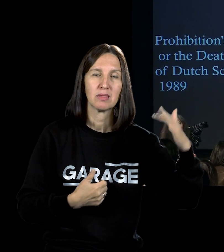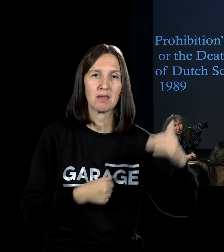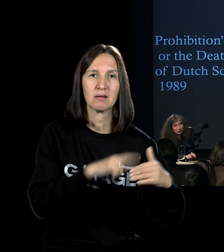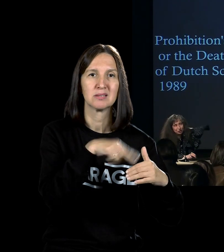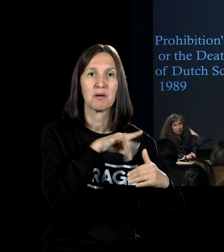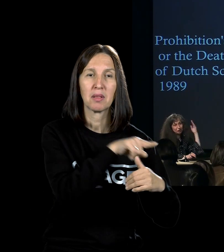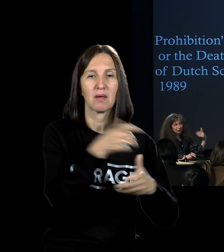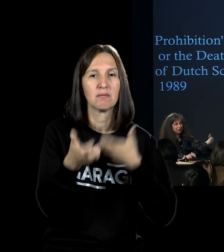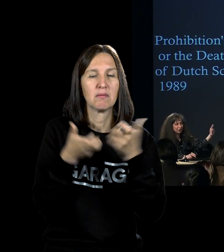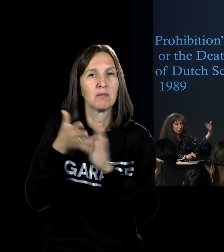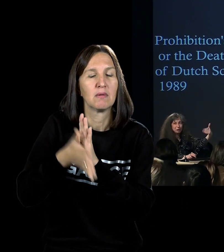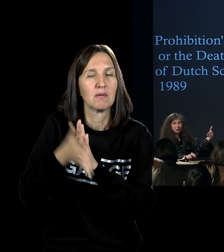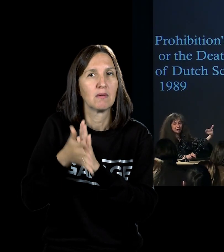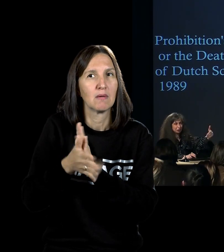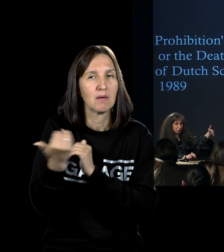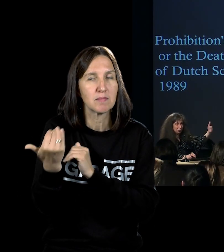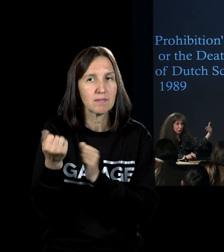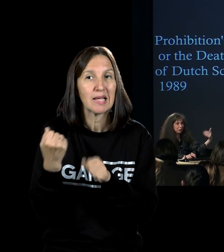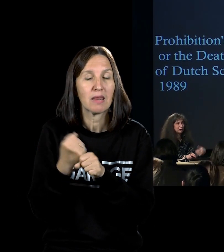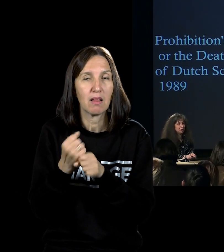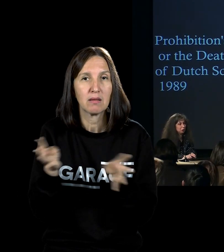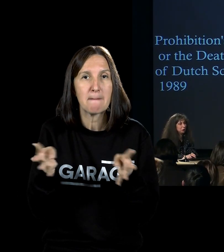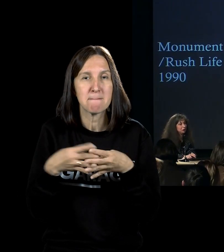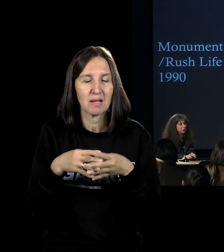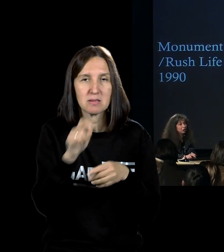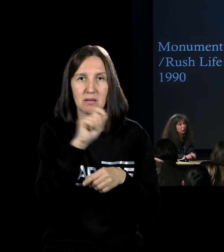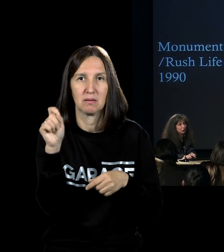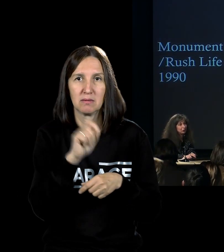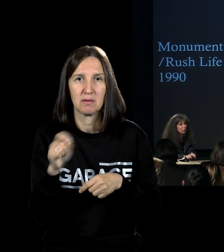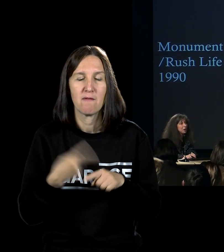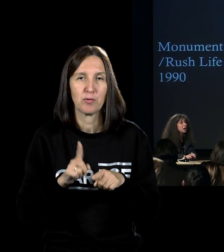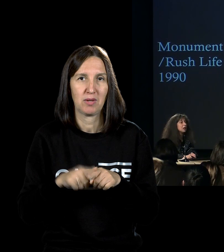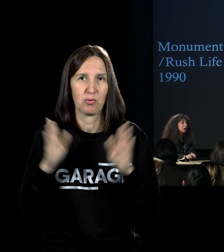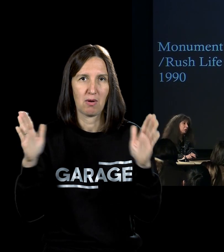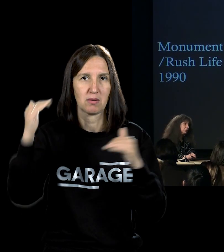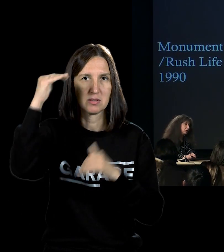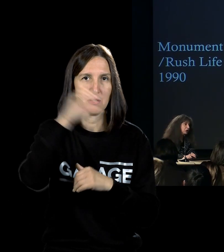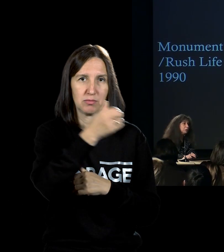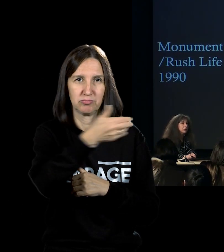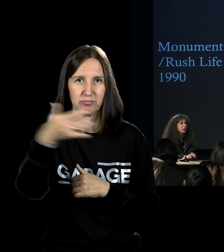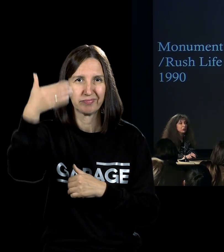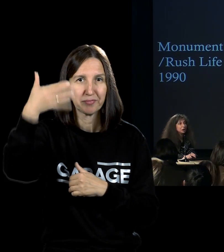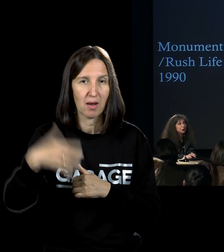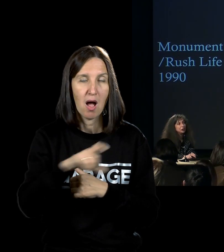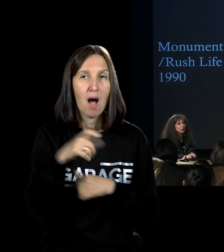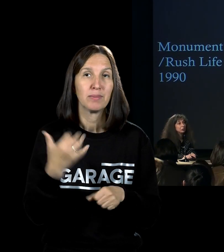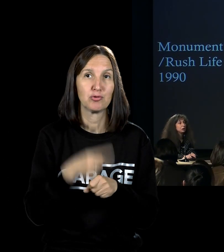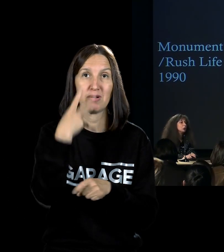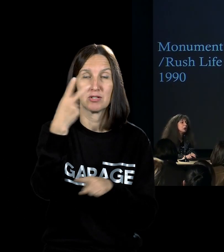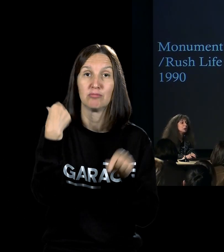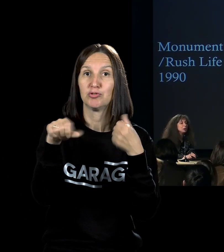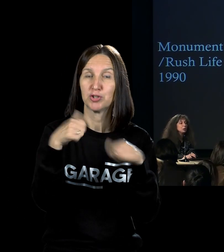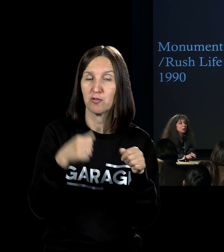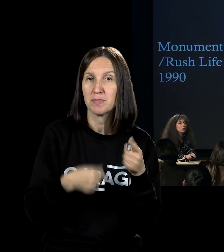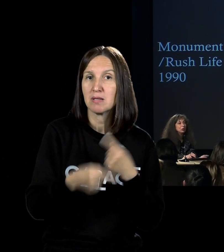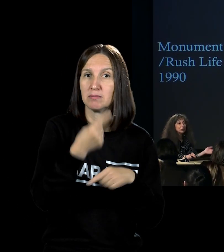природу языка и речи, да, и делает микс, которым подписывают, собственно говоря, эту картину. Как бы живопись, как возвращение, так как,